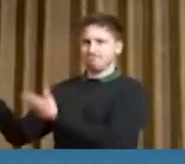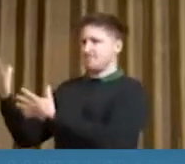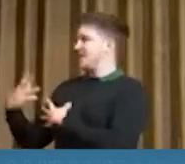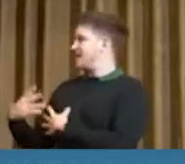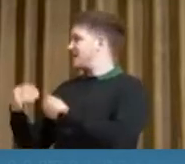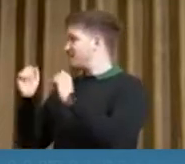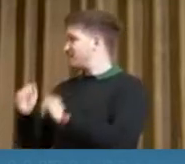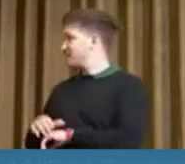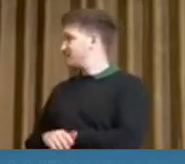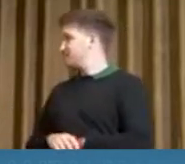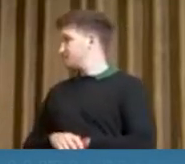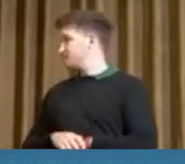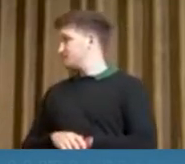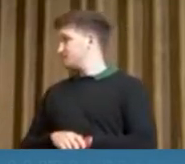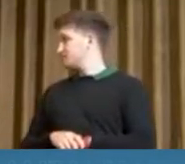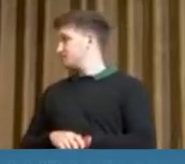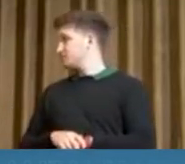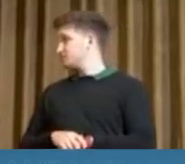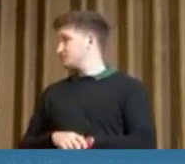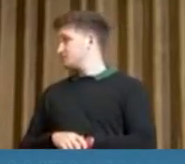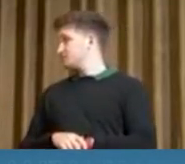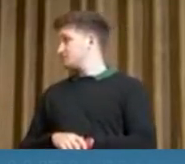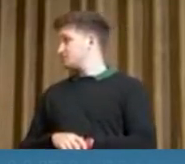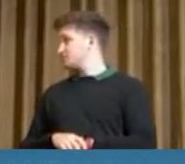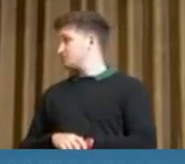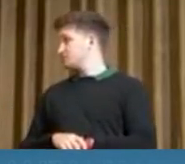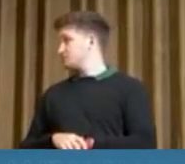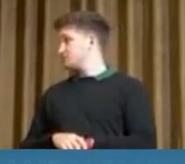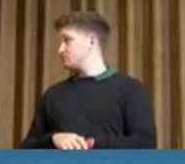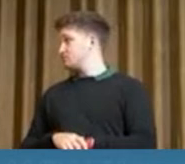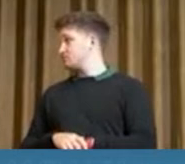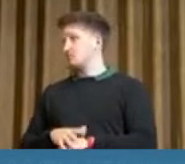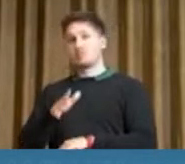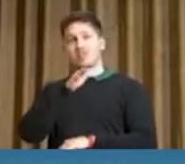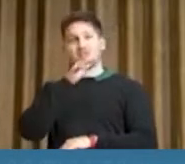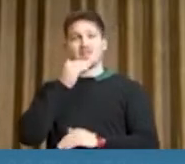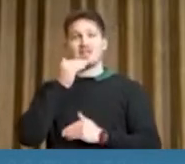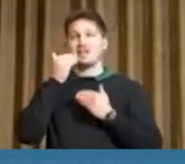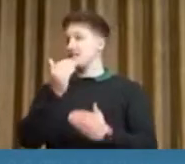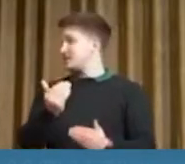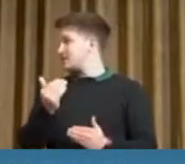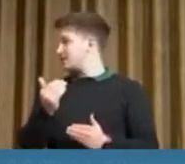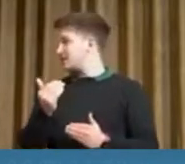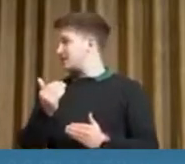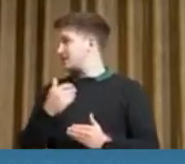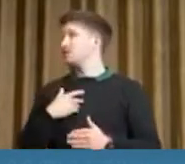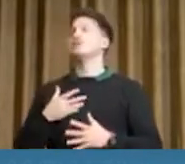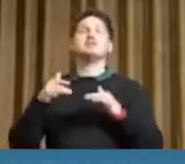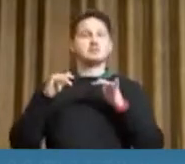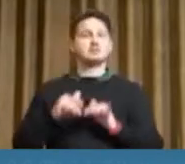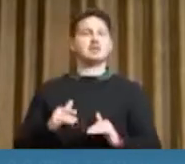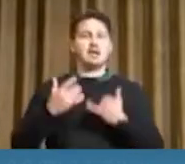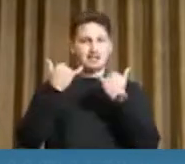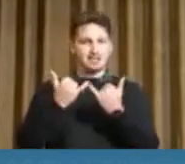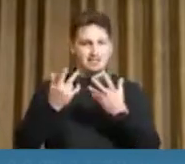Vielen Dank, Hans-Georg, für die nette Einleitung. Und ich freue mich natürlich auch wieder richtig real life hier